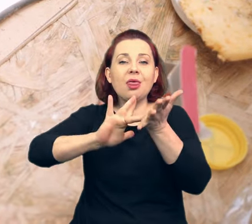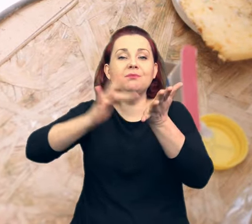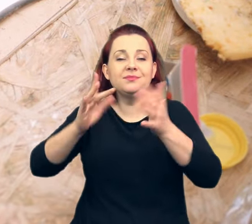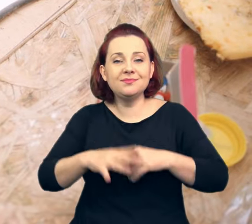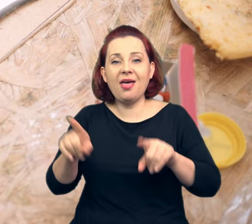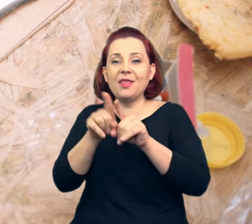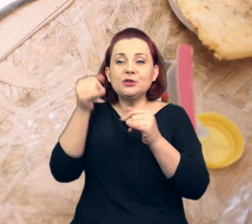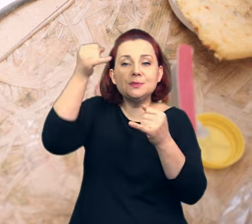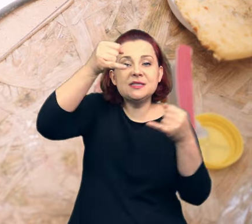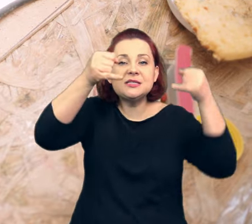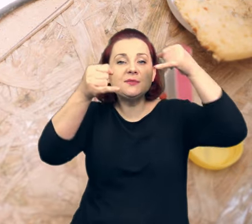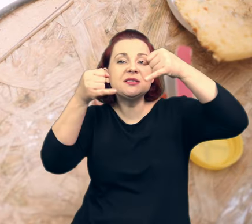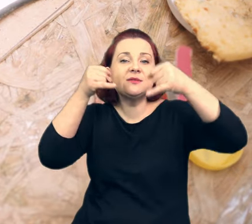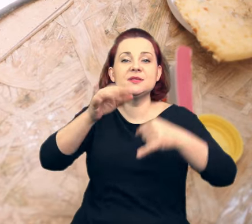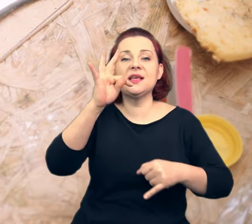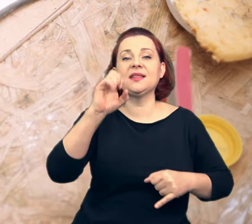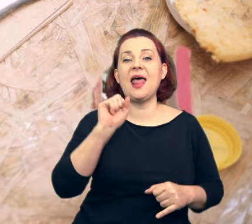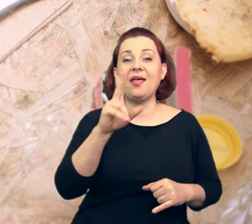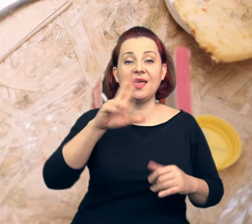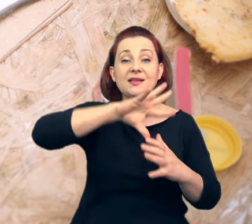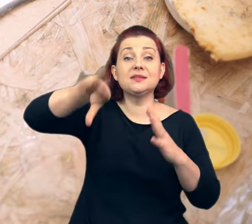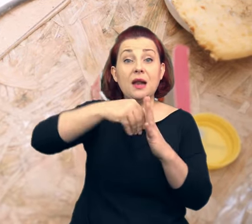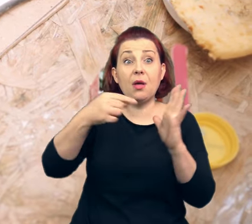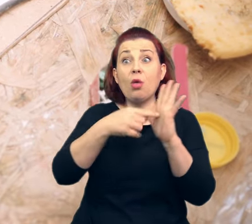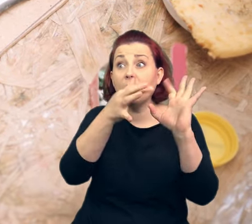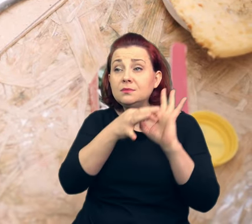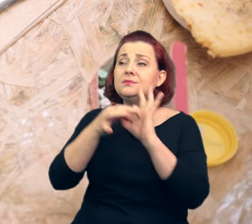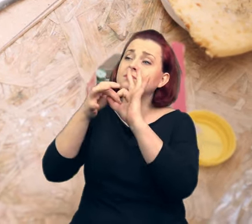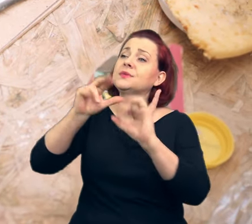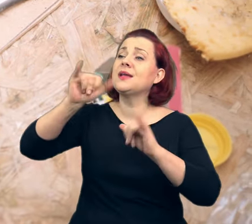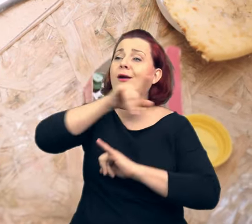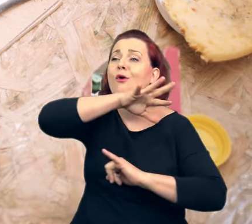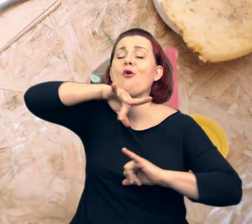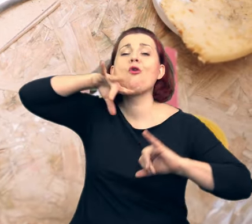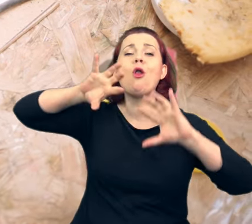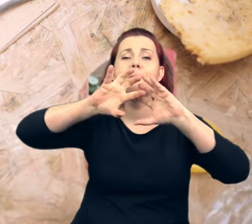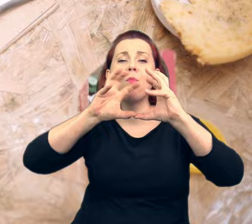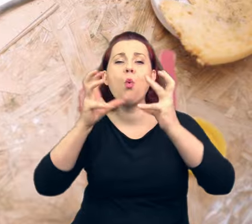barwione tlenkiem srebra, tak aby nawiązywało do koloru bursztynu.